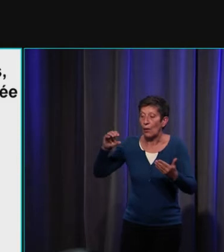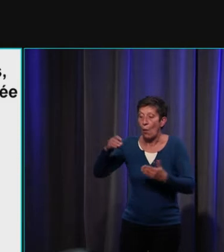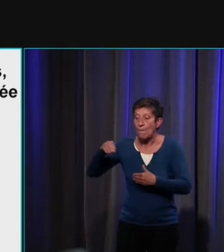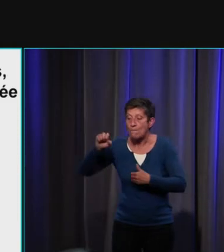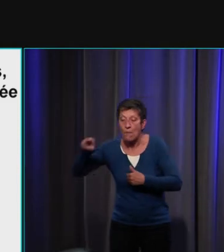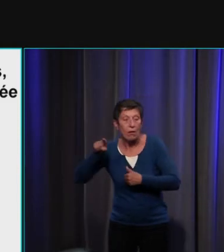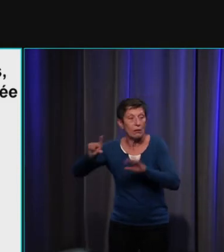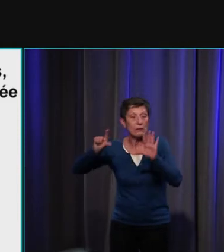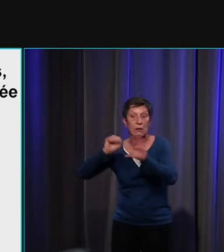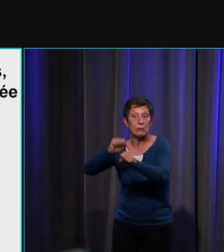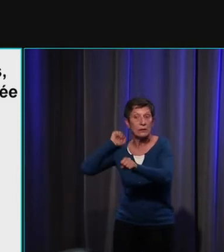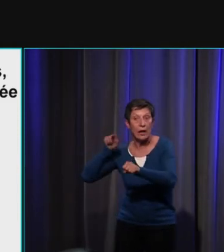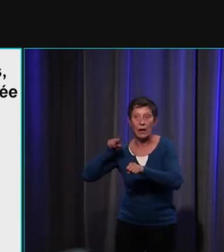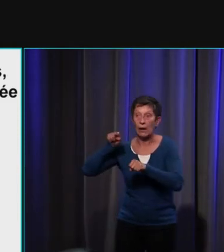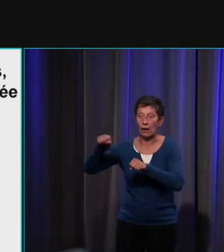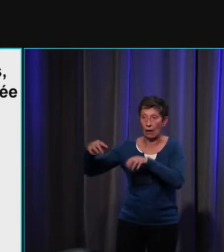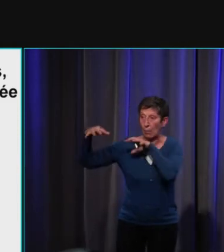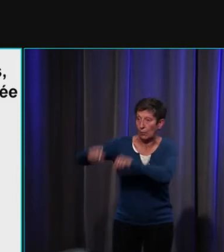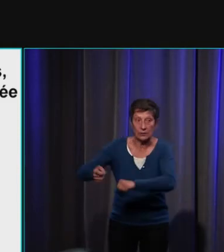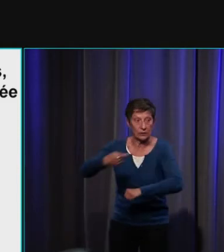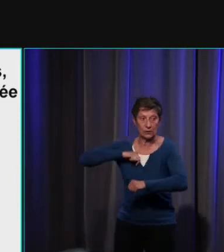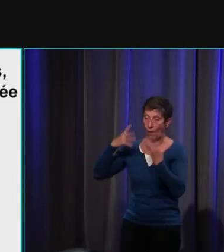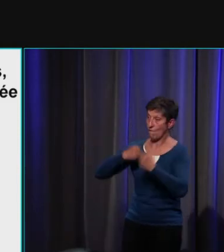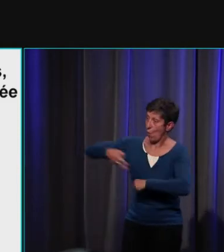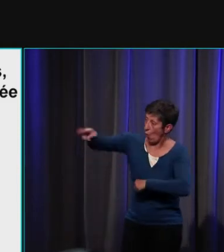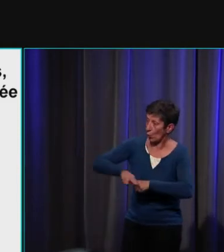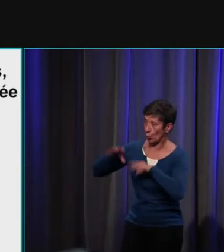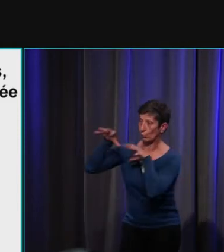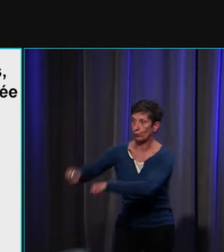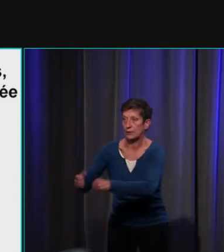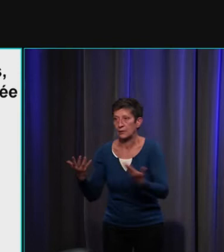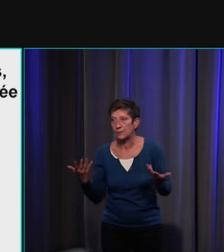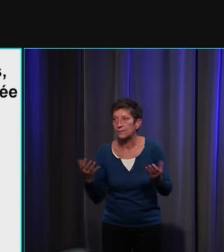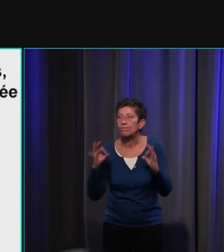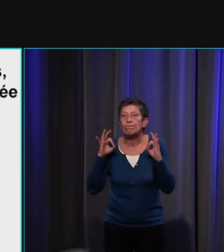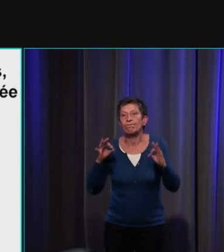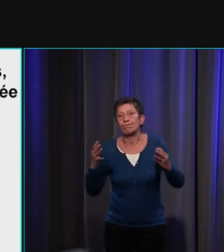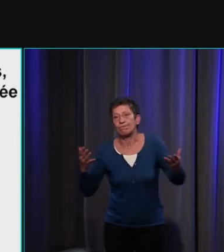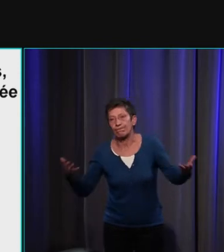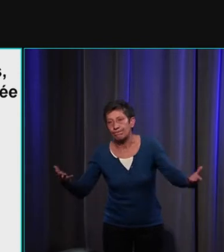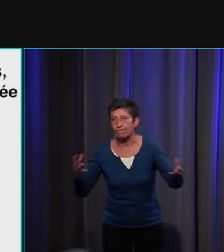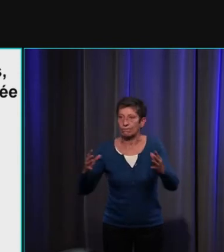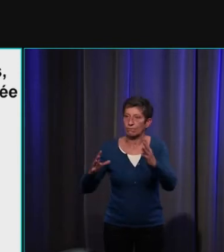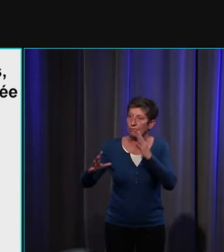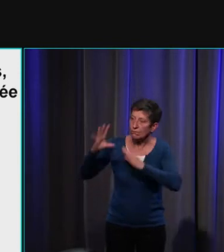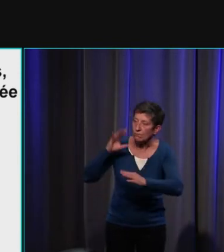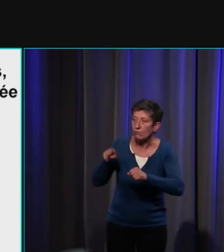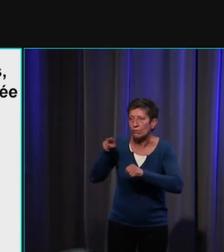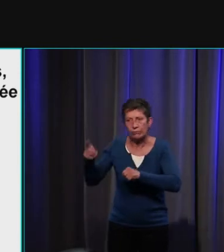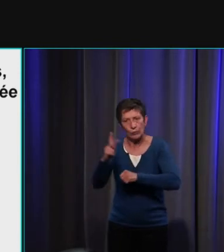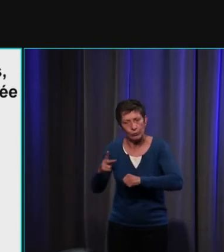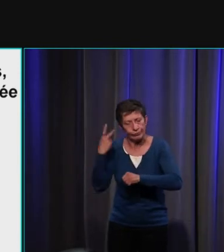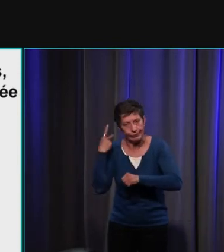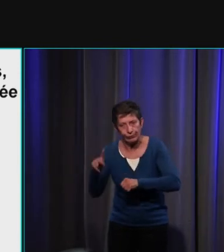septième siècle nous a pris et que cela appartenait à l'empiré romain chrétien